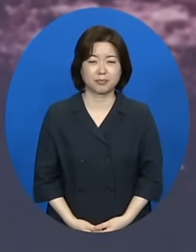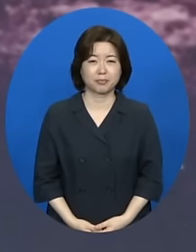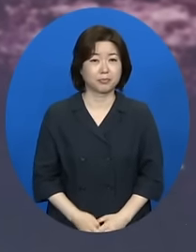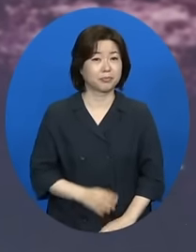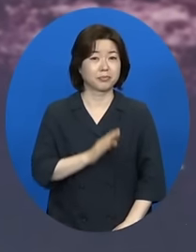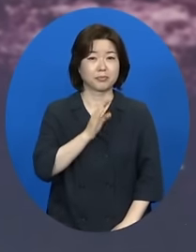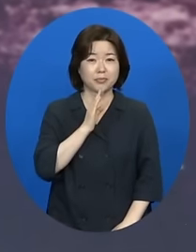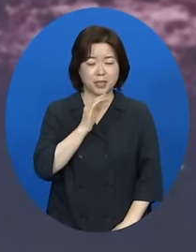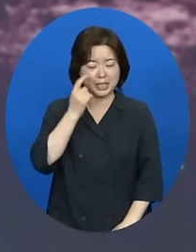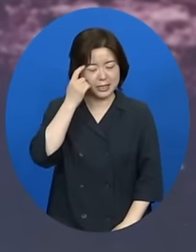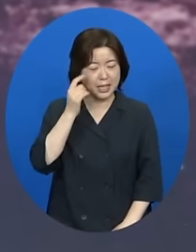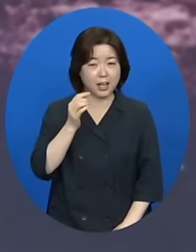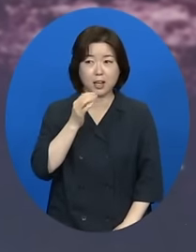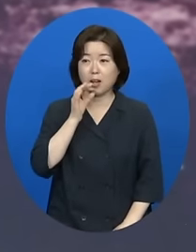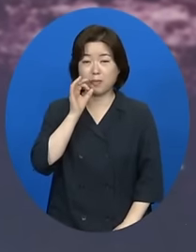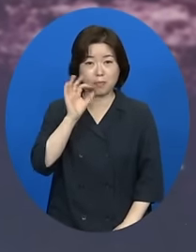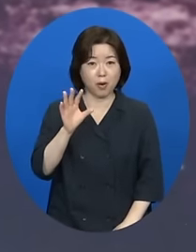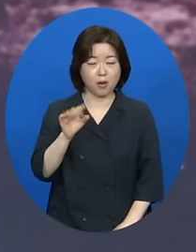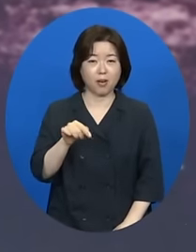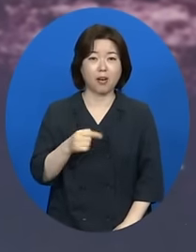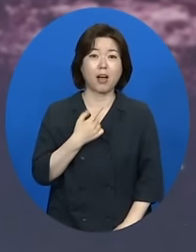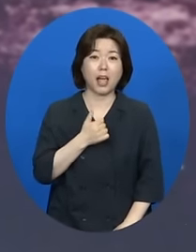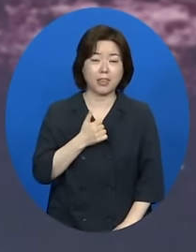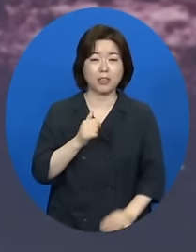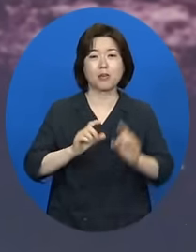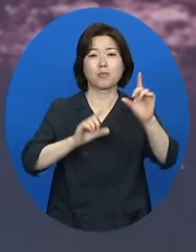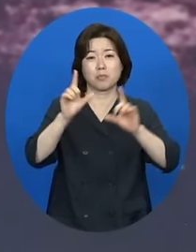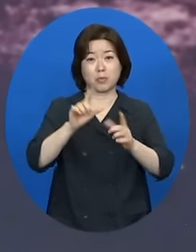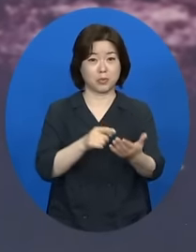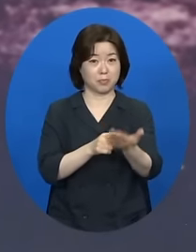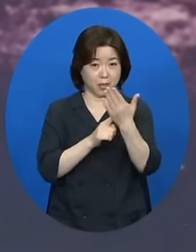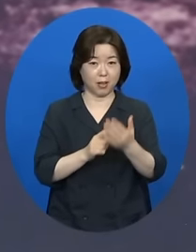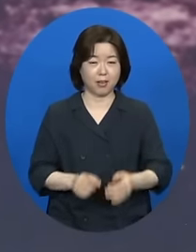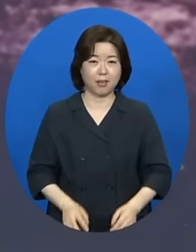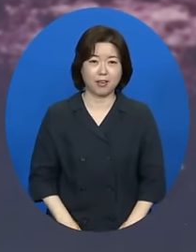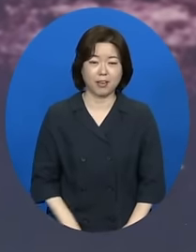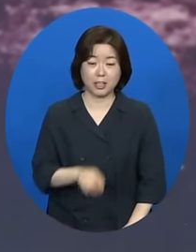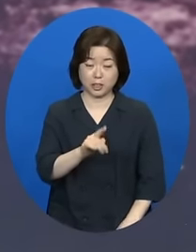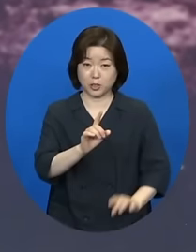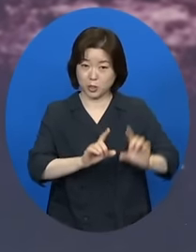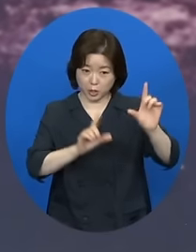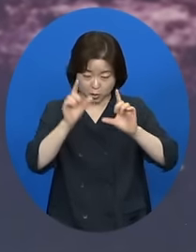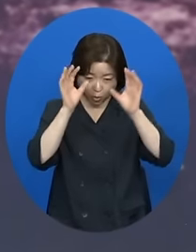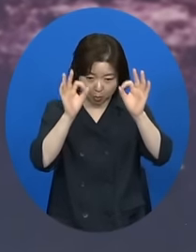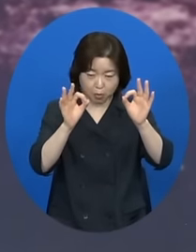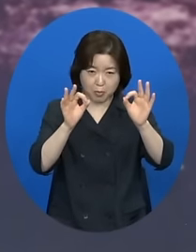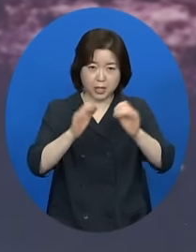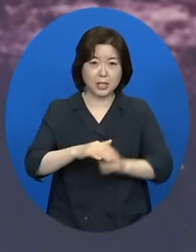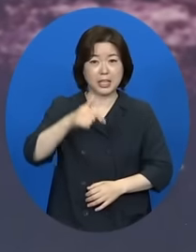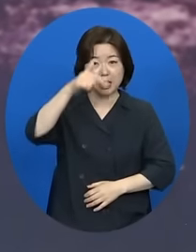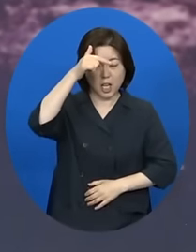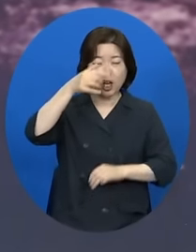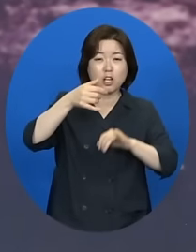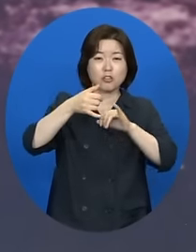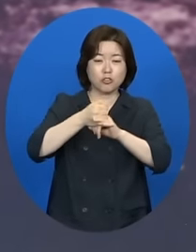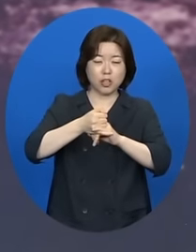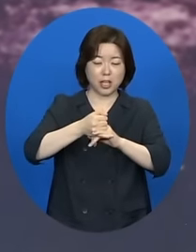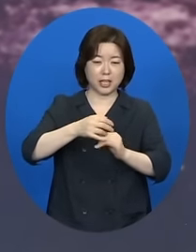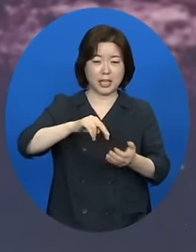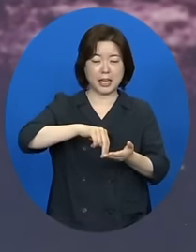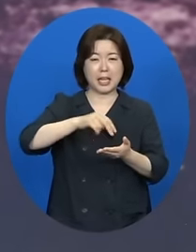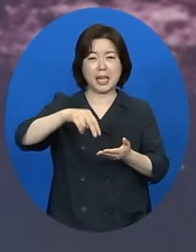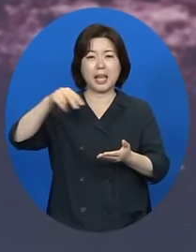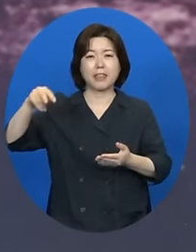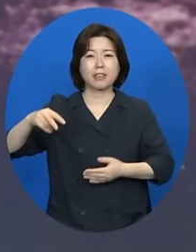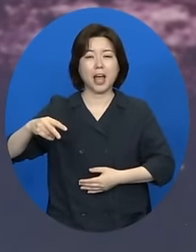너무나 생각하지도 못했던 장면이 벌어지는 거예요. 저는 이 장면을 구약의 탕자 이야기라고